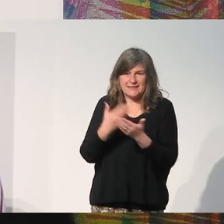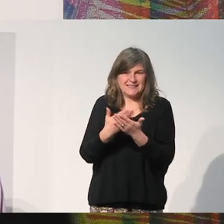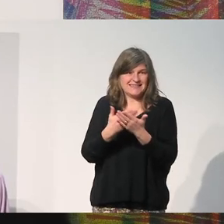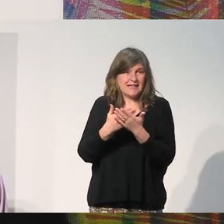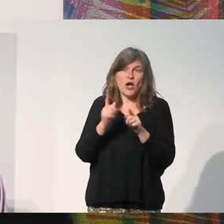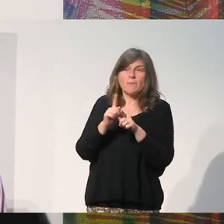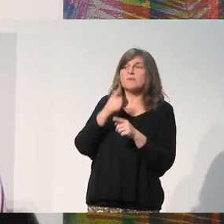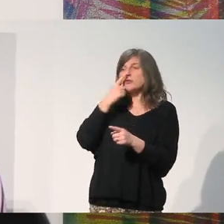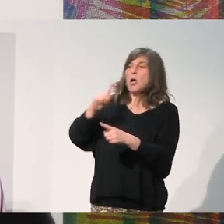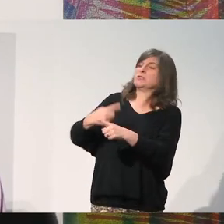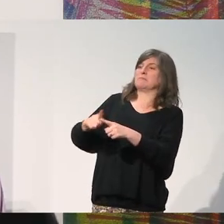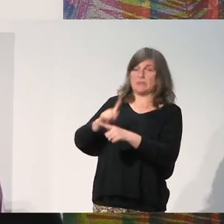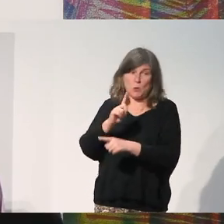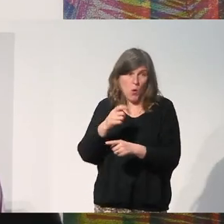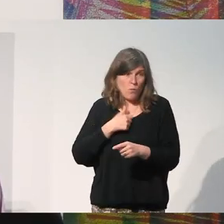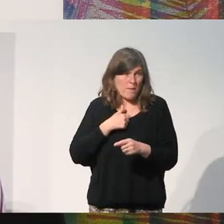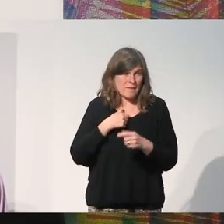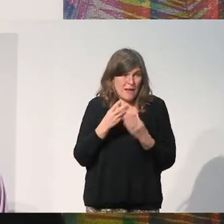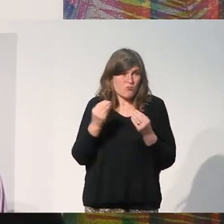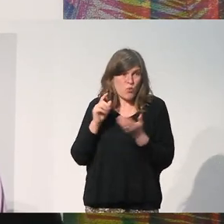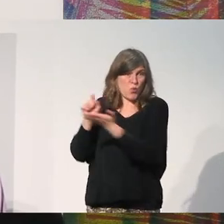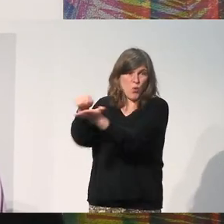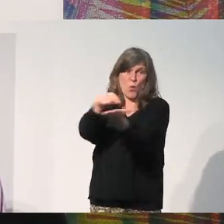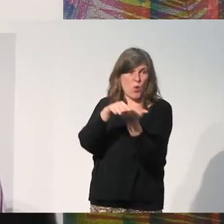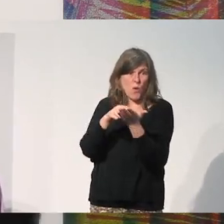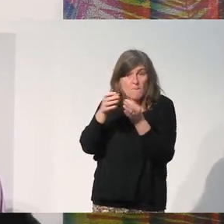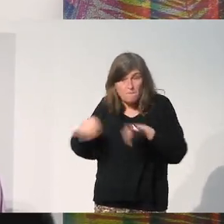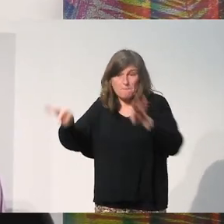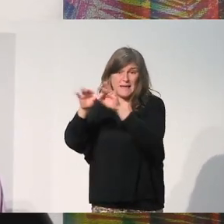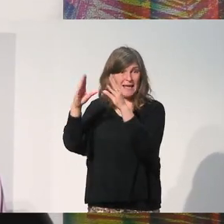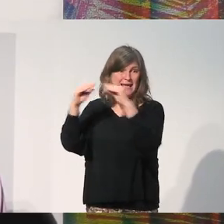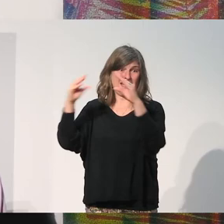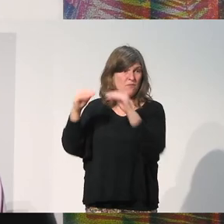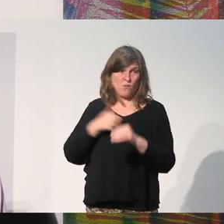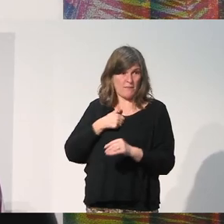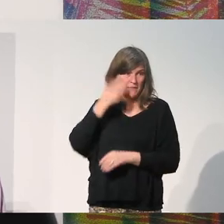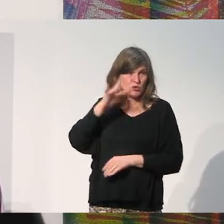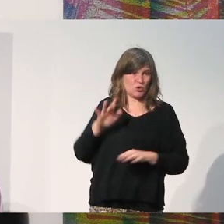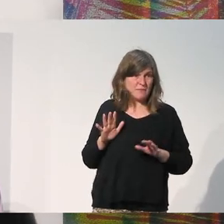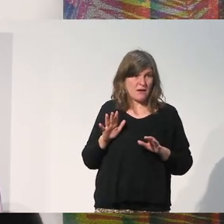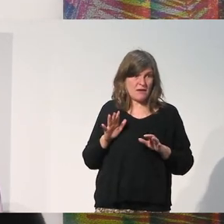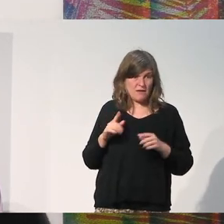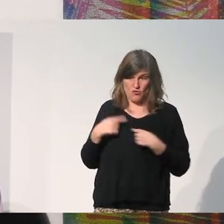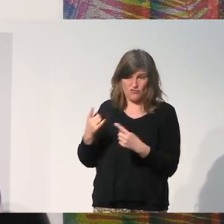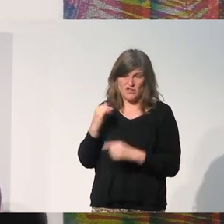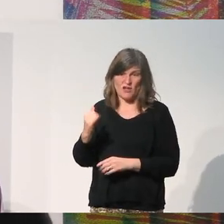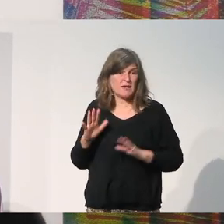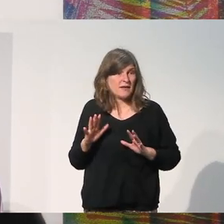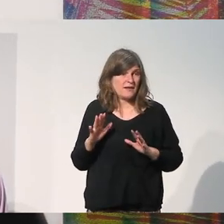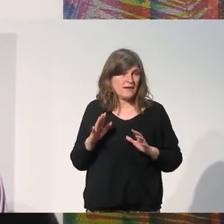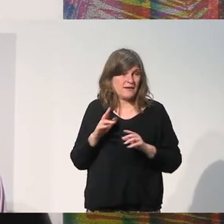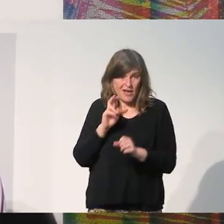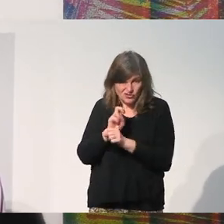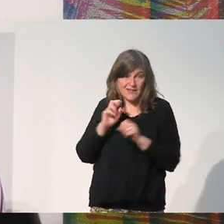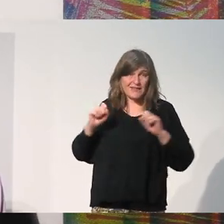étranger. Il y a plein d'endroits du Liban que je connais pas, hein, plein. J'ai conservé d'une certaine manière la géographie de la